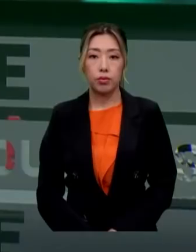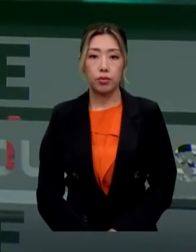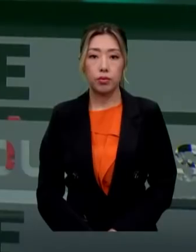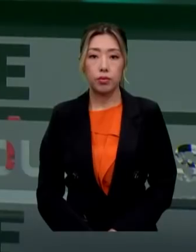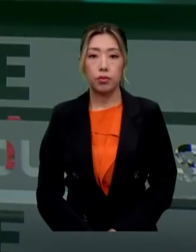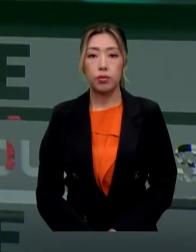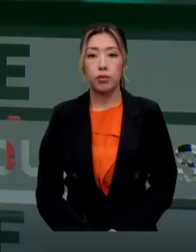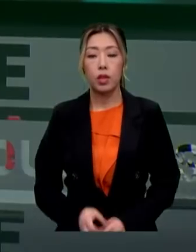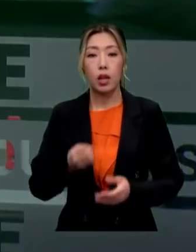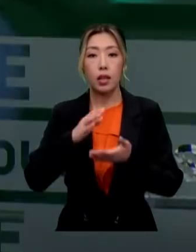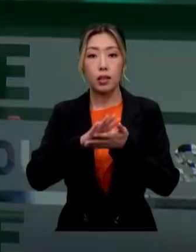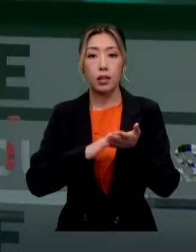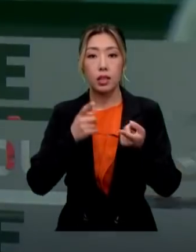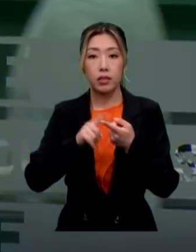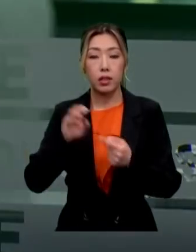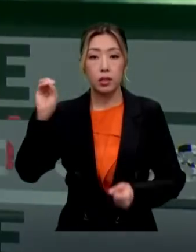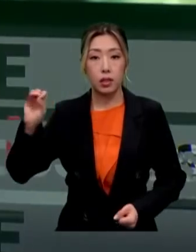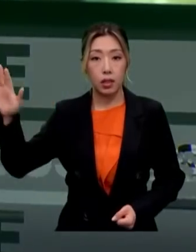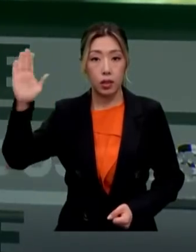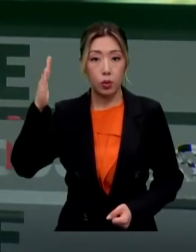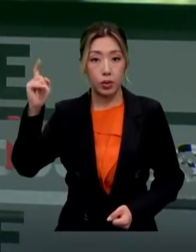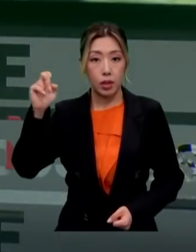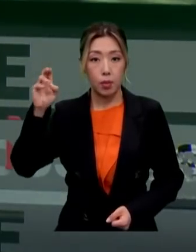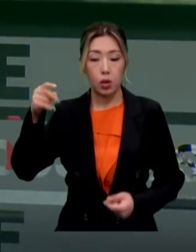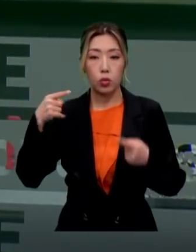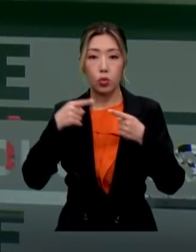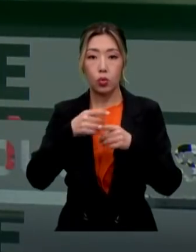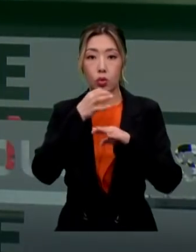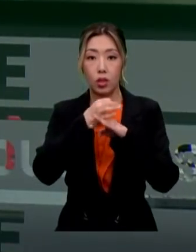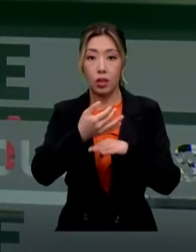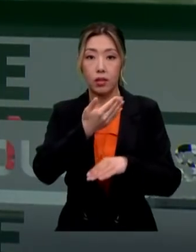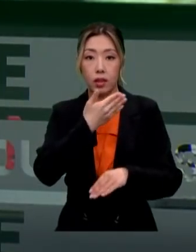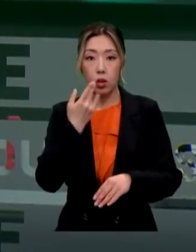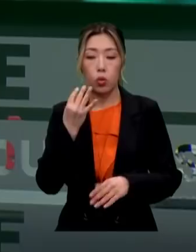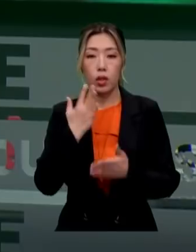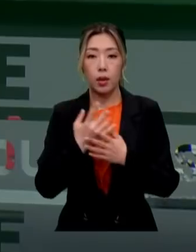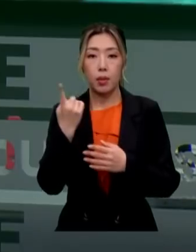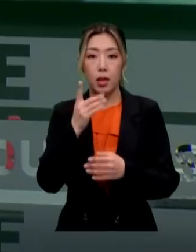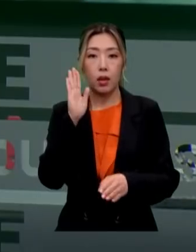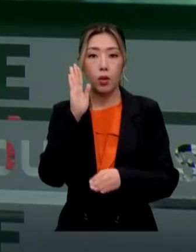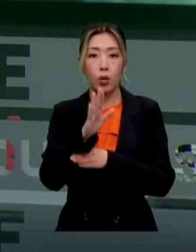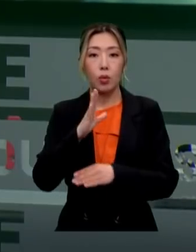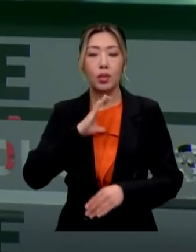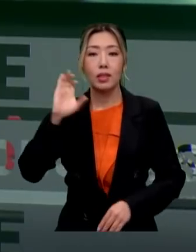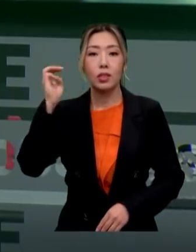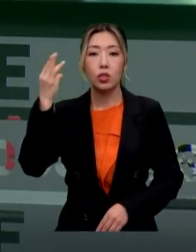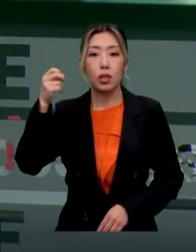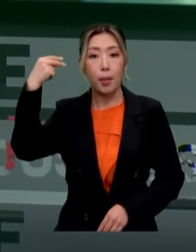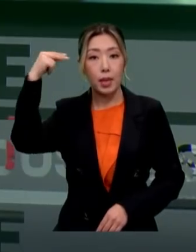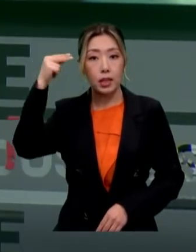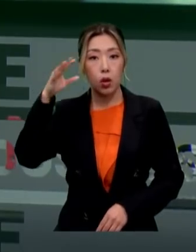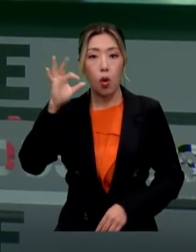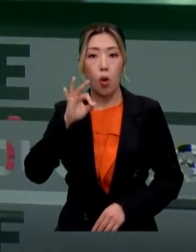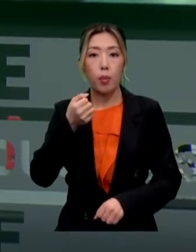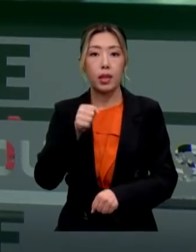Ну а тем временем позиция Запада пока четко так и не сформирована. Уже есть первые сообщения об указах президента США и